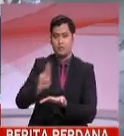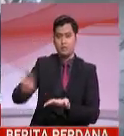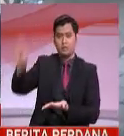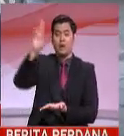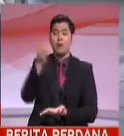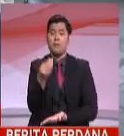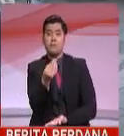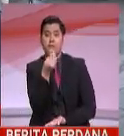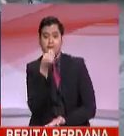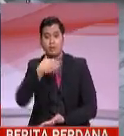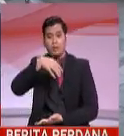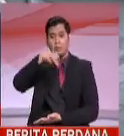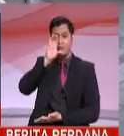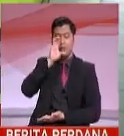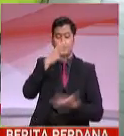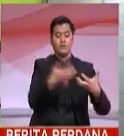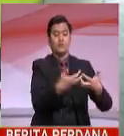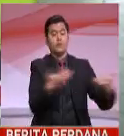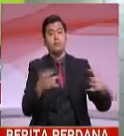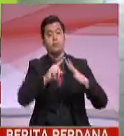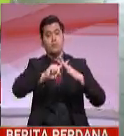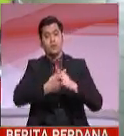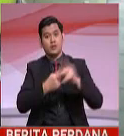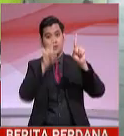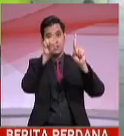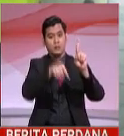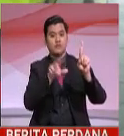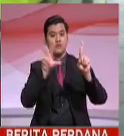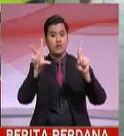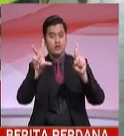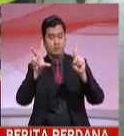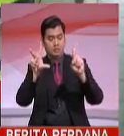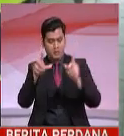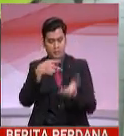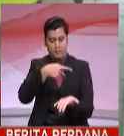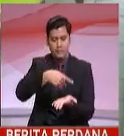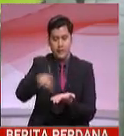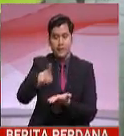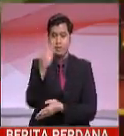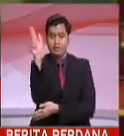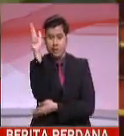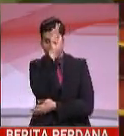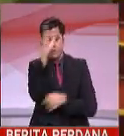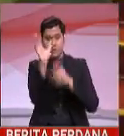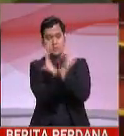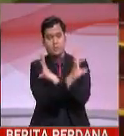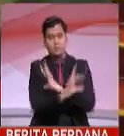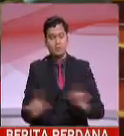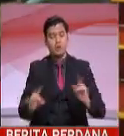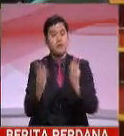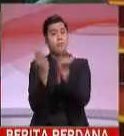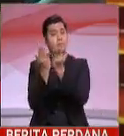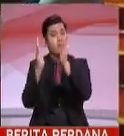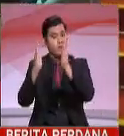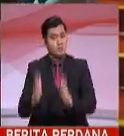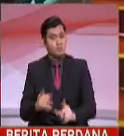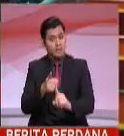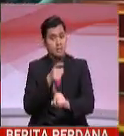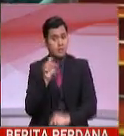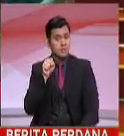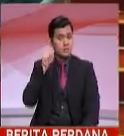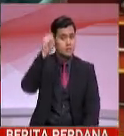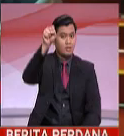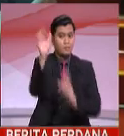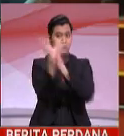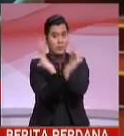makan minum dan Valentine Bermuda 1 match ini akan ditanggung sepenuhnya oleh kerajaan great Rawa mereka bagi pelajar dari Sabah dan Serawak